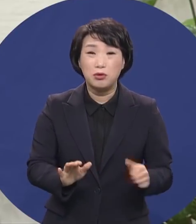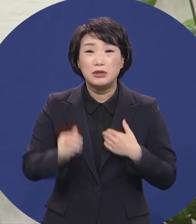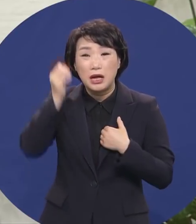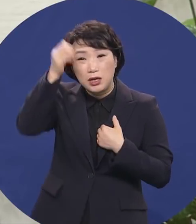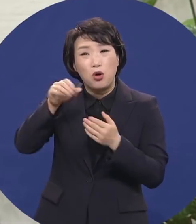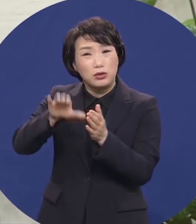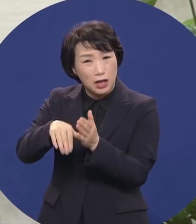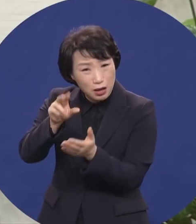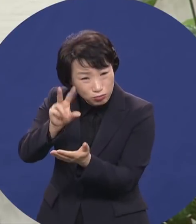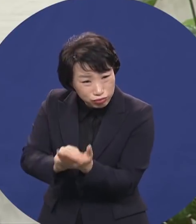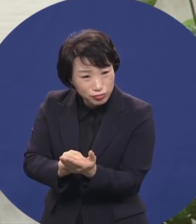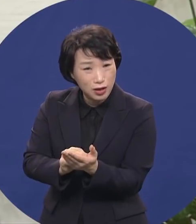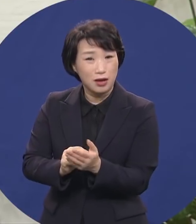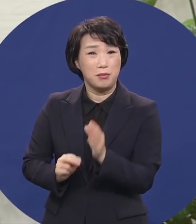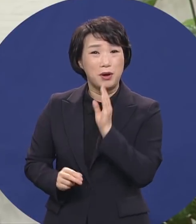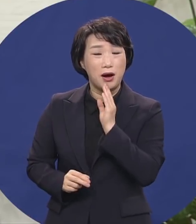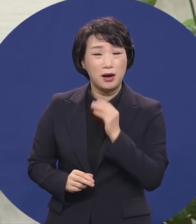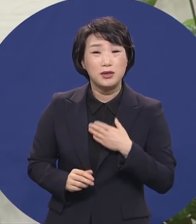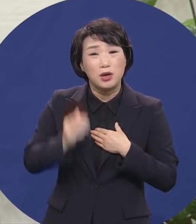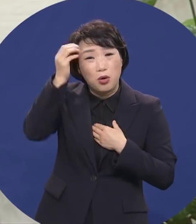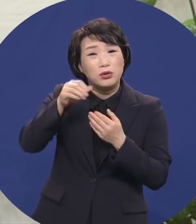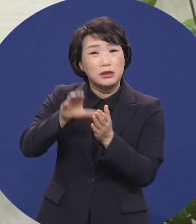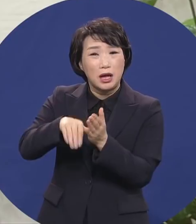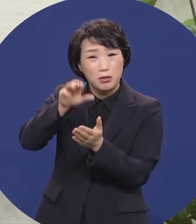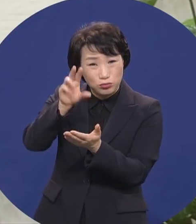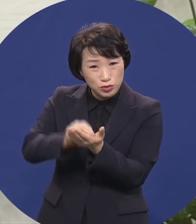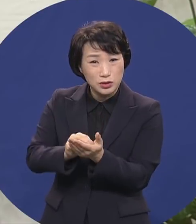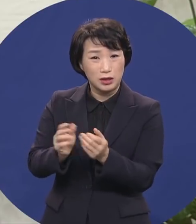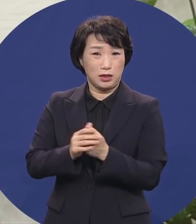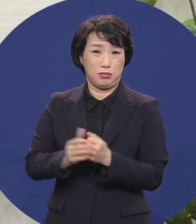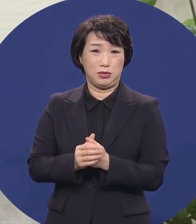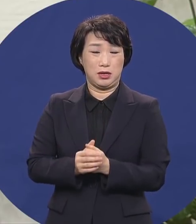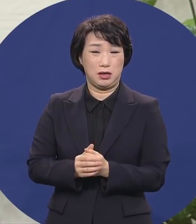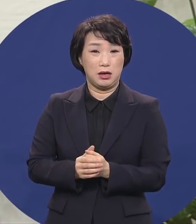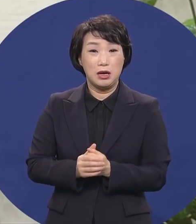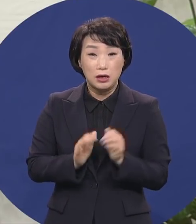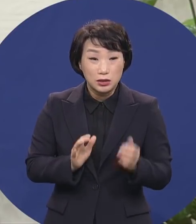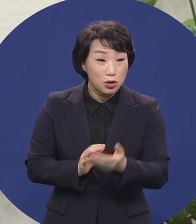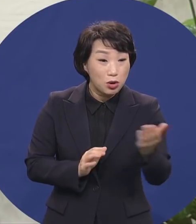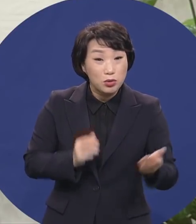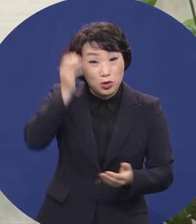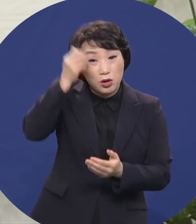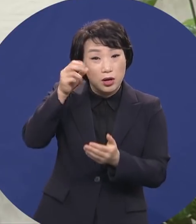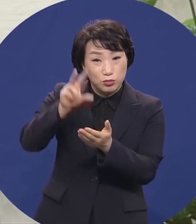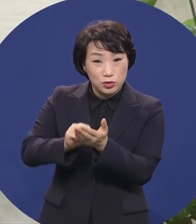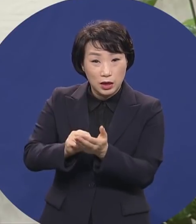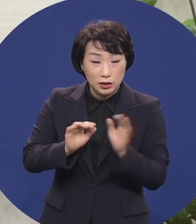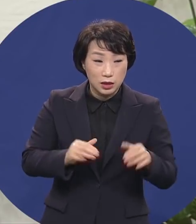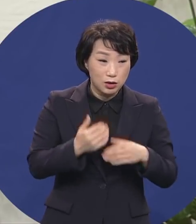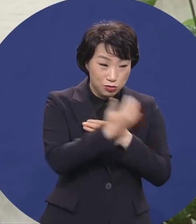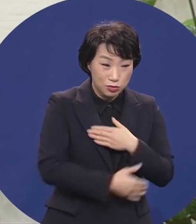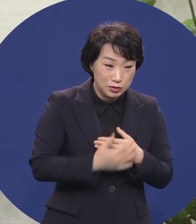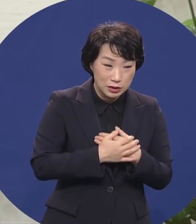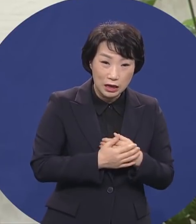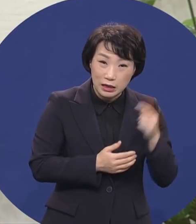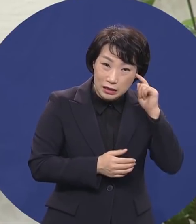영혼의 문제야. 영혼의 문제야. 근데 영적인 문제를 다 육신에 툭하니